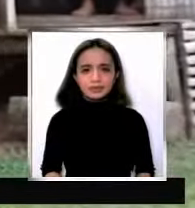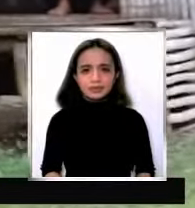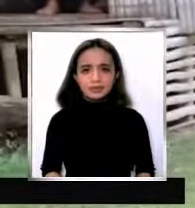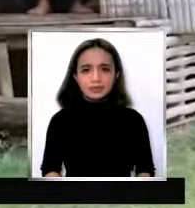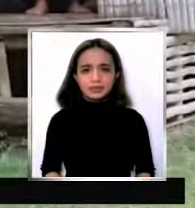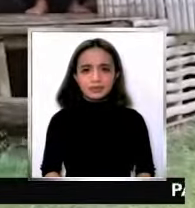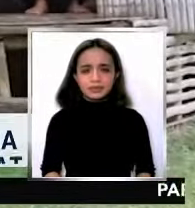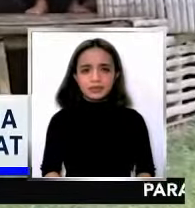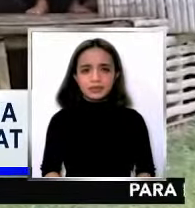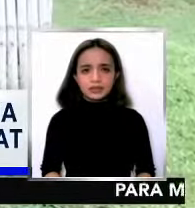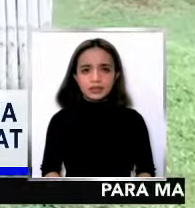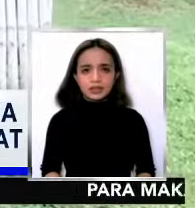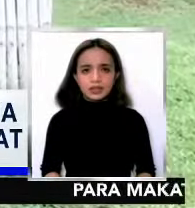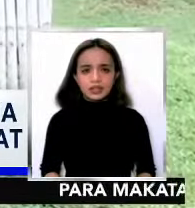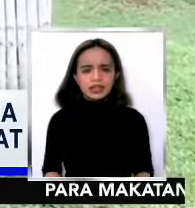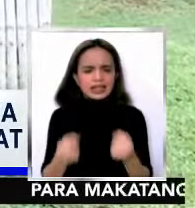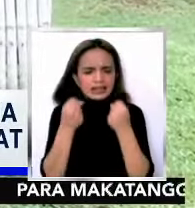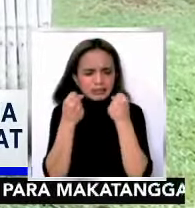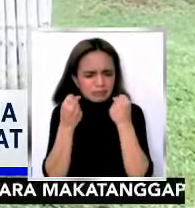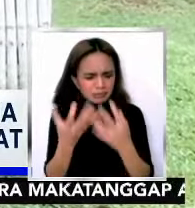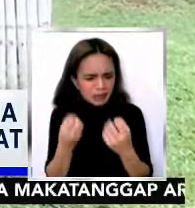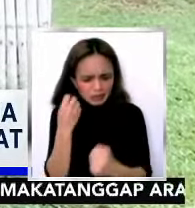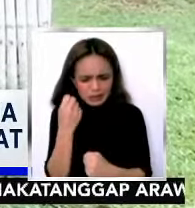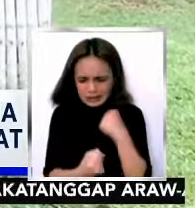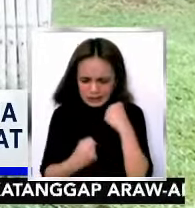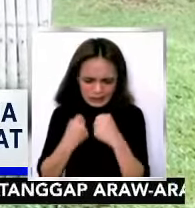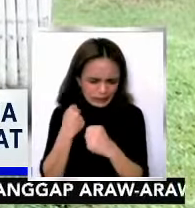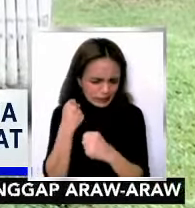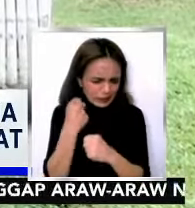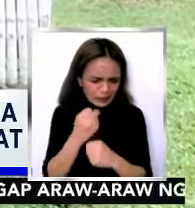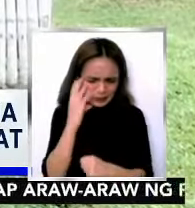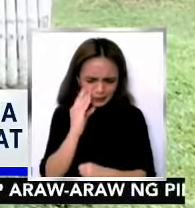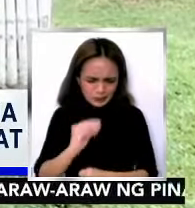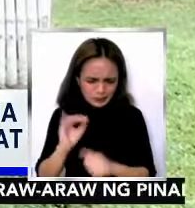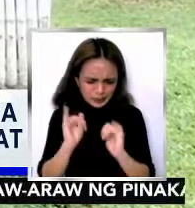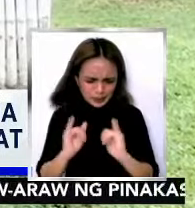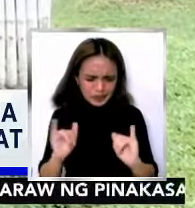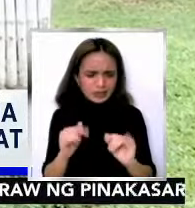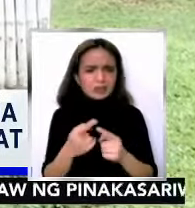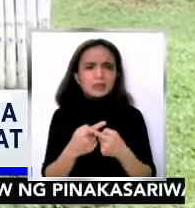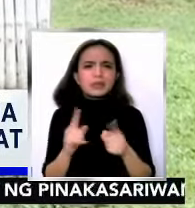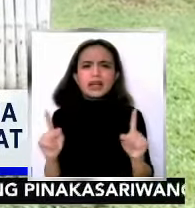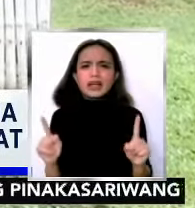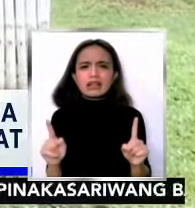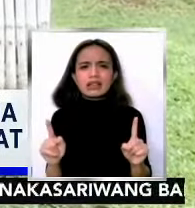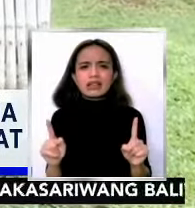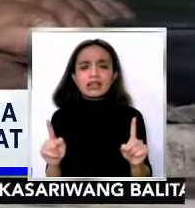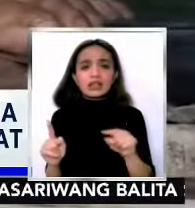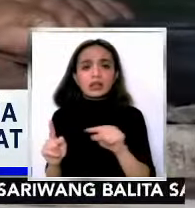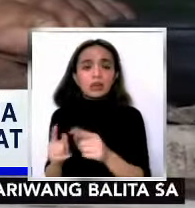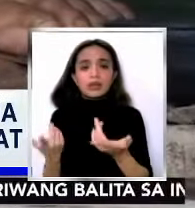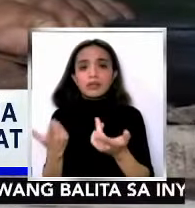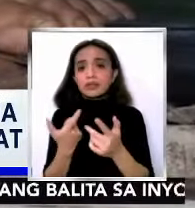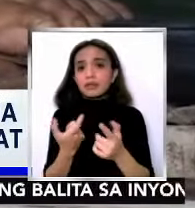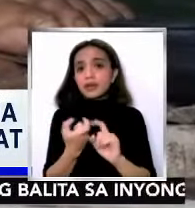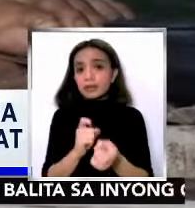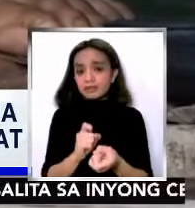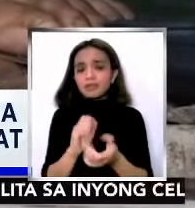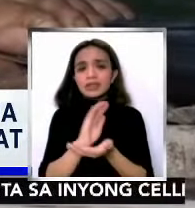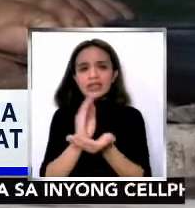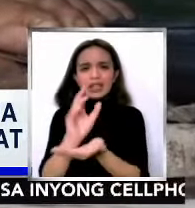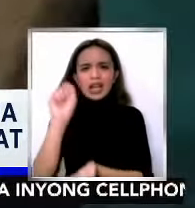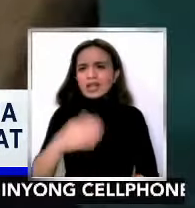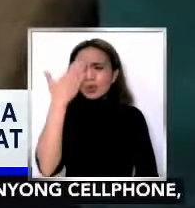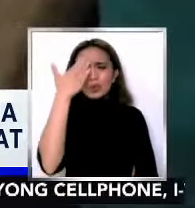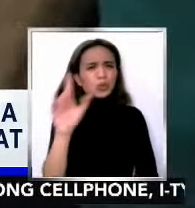Ilang taon na raw niyang iniinda pero walang ideya si Guillermo Donggalio, tubong tukuran Zamboanga del Sur, kung anong sakit ang tumama